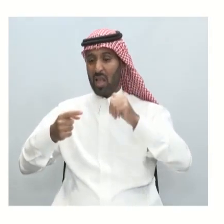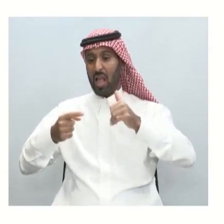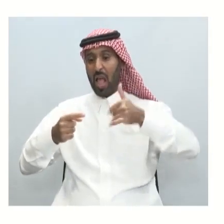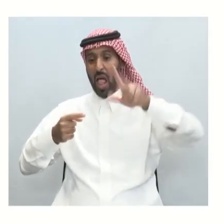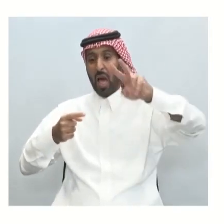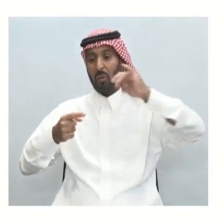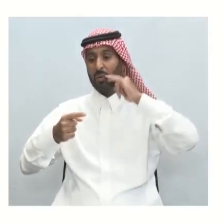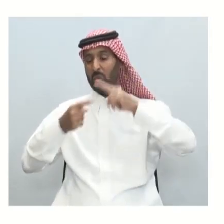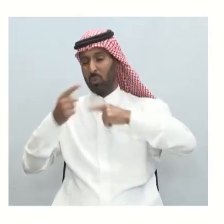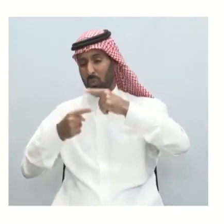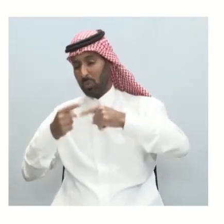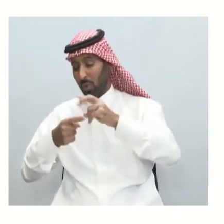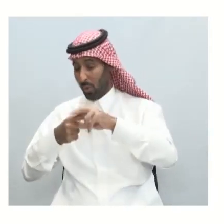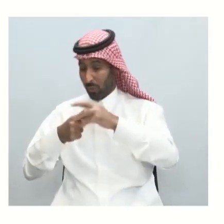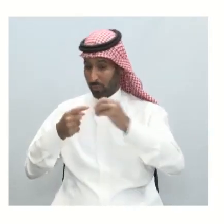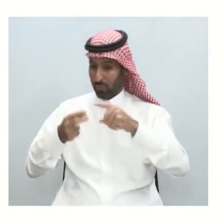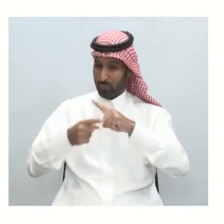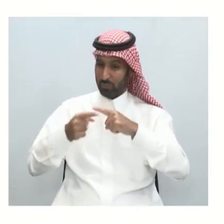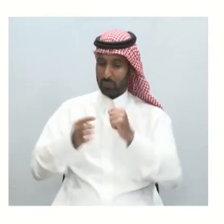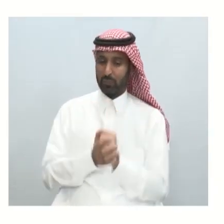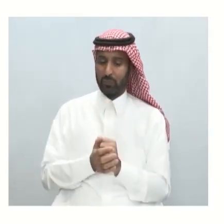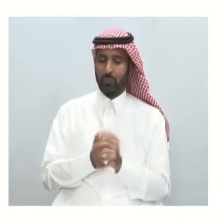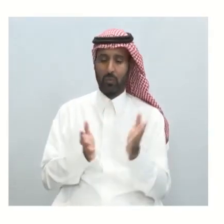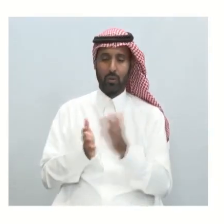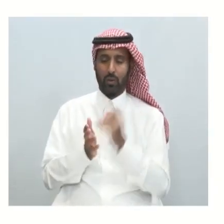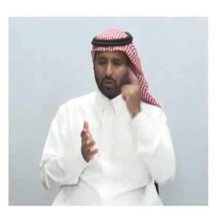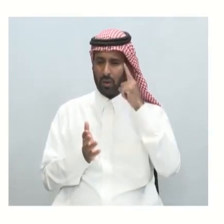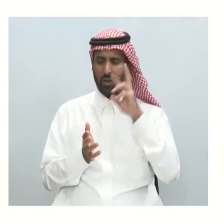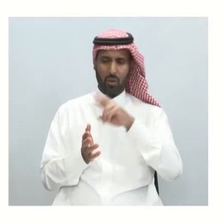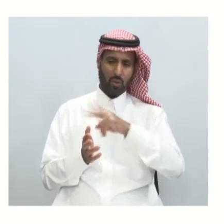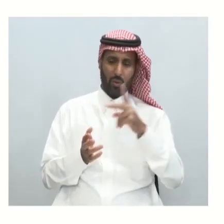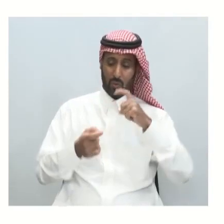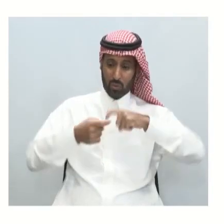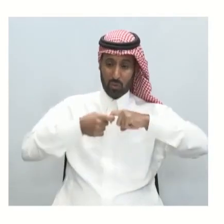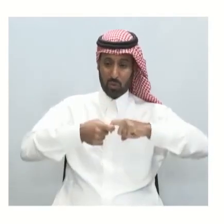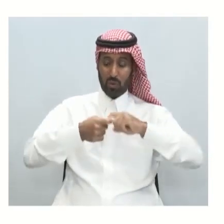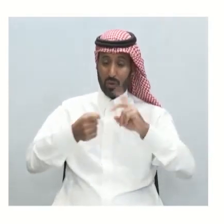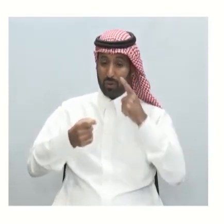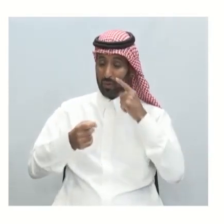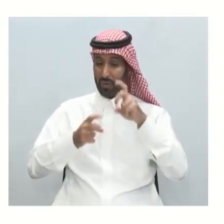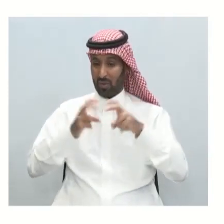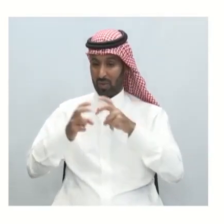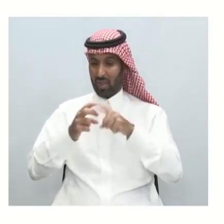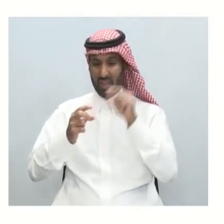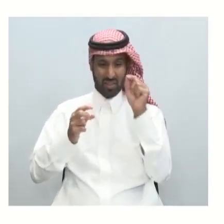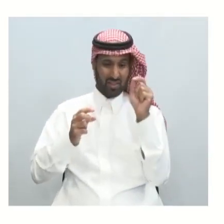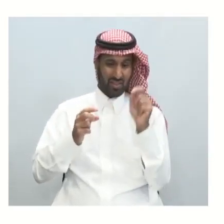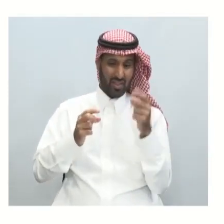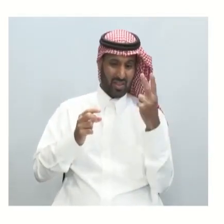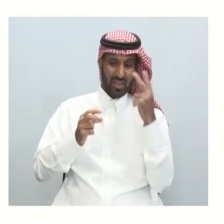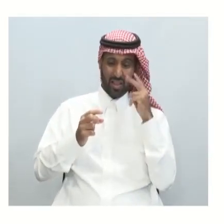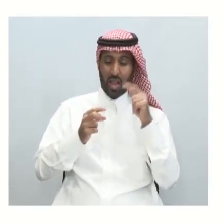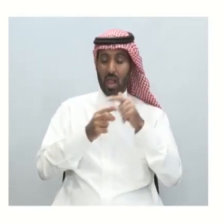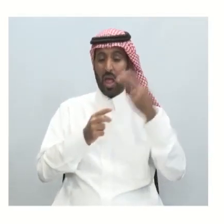وزادت في الرابطه توقع نوع الرابطه التي تتكون بين ازواج الذرات الاتيه بين